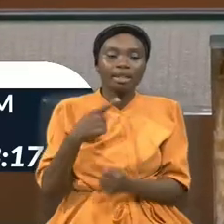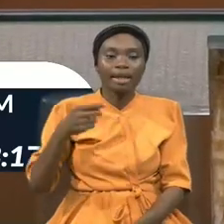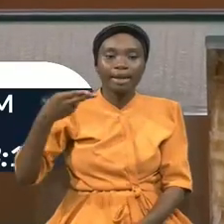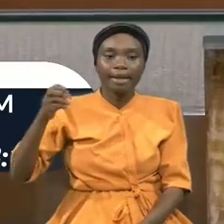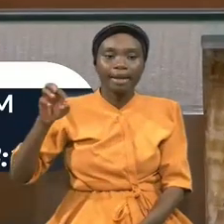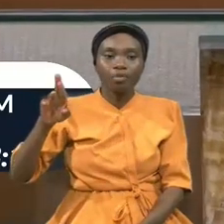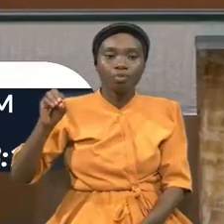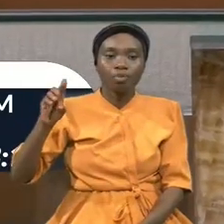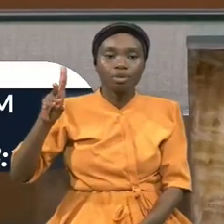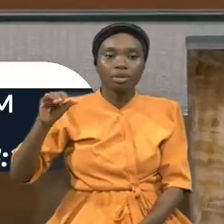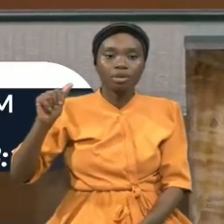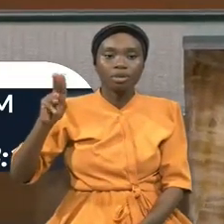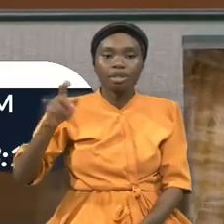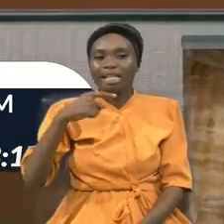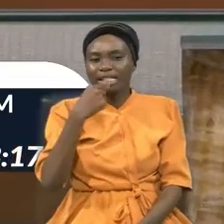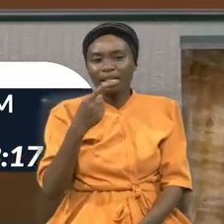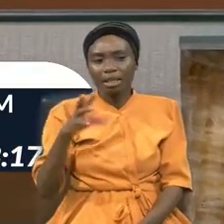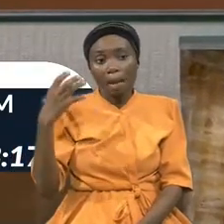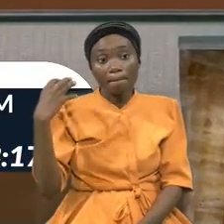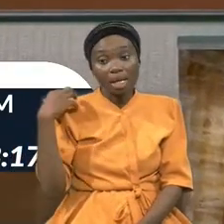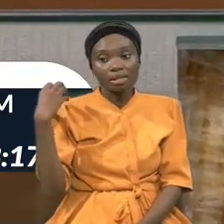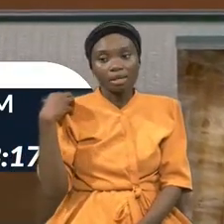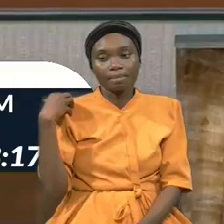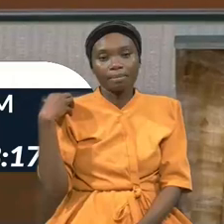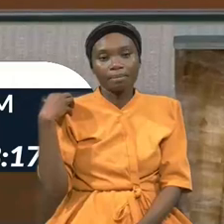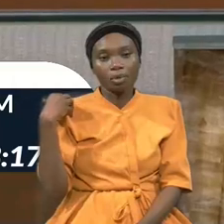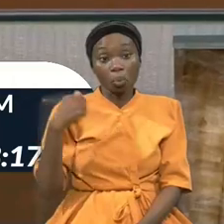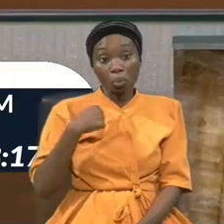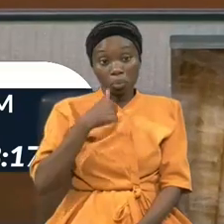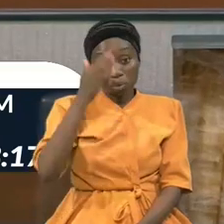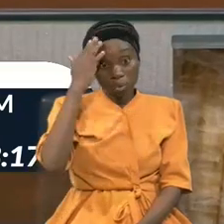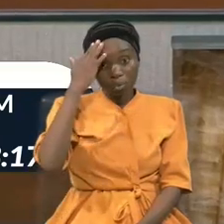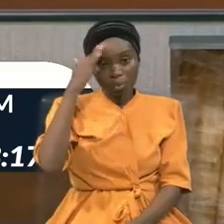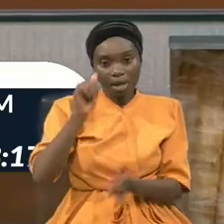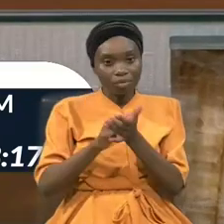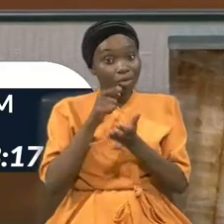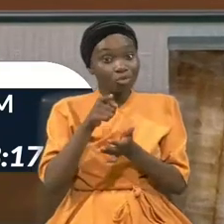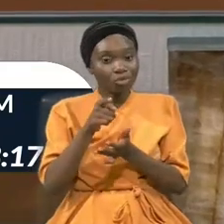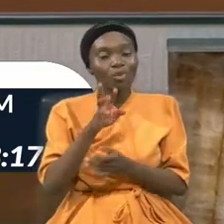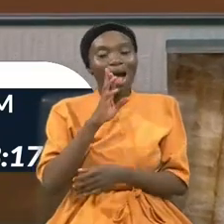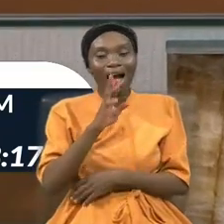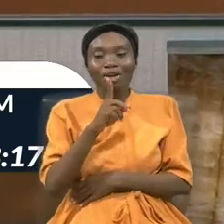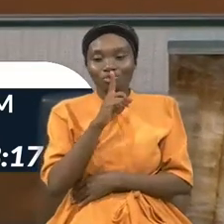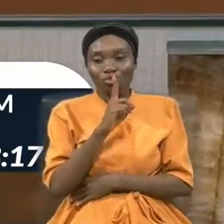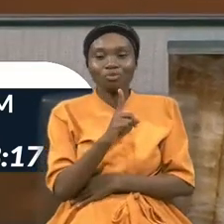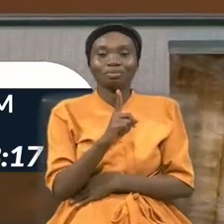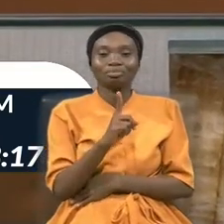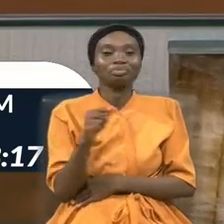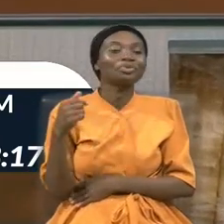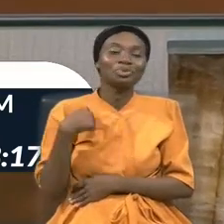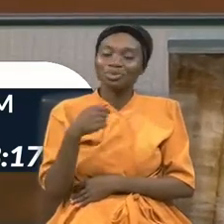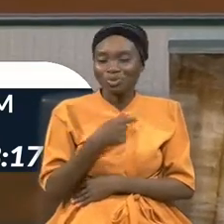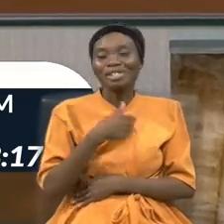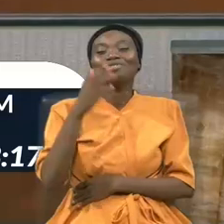les Hérodiens qui dirent: « Maître, nous savons que tu es vrai. Nous